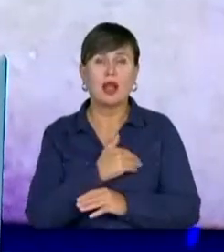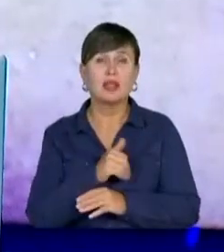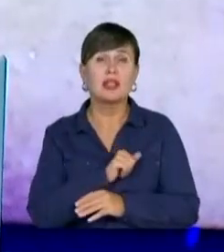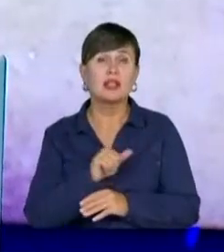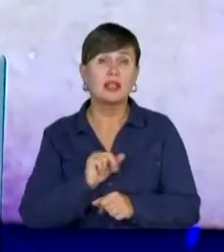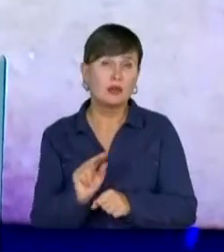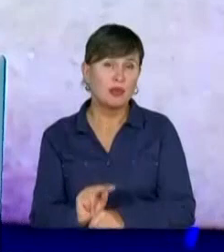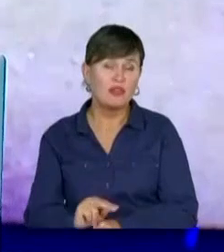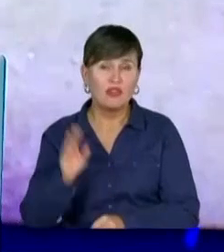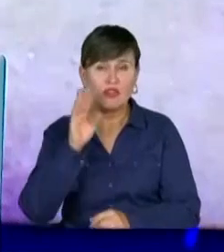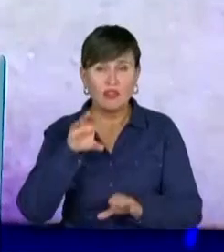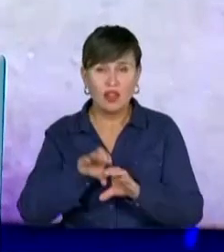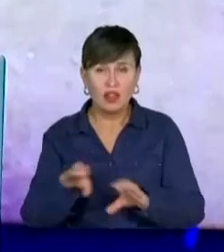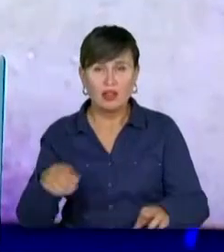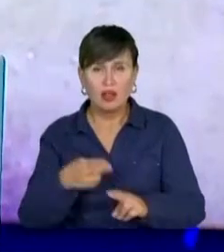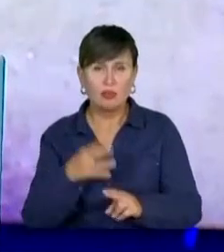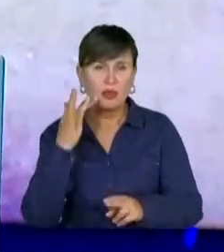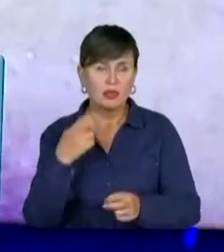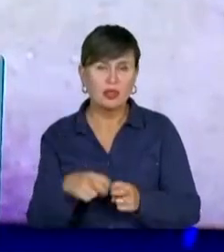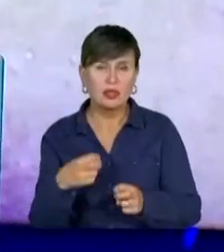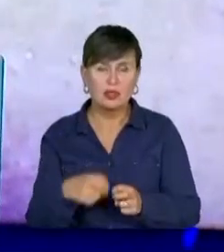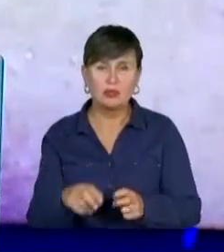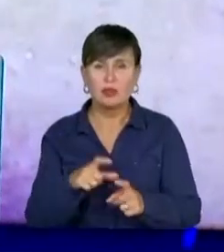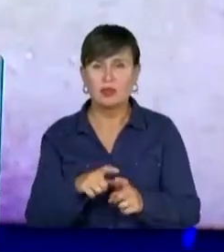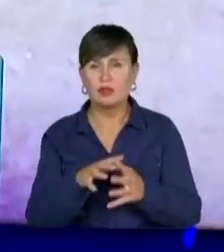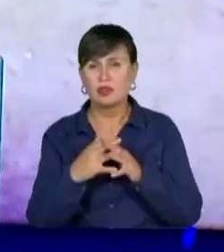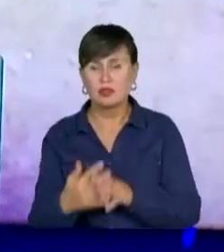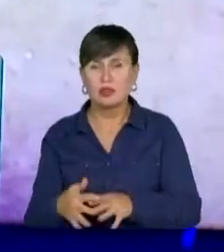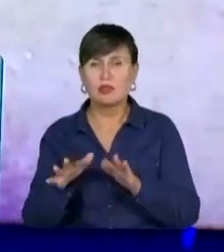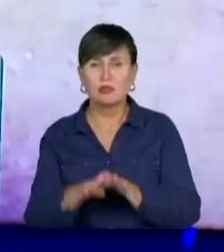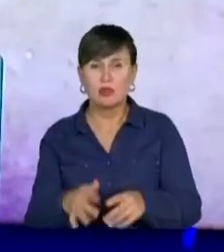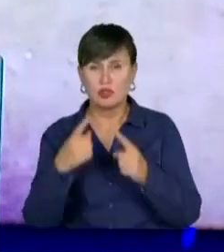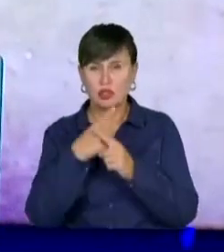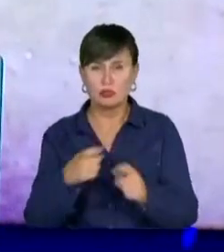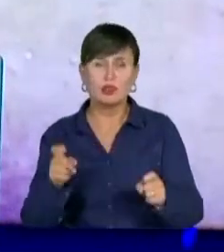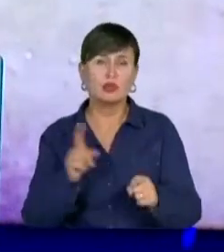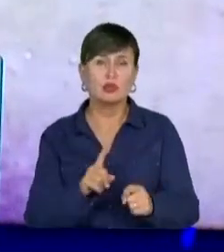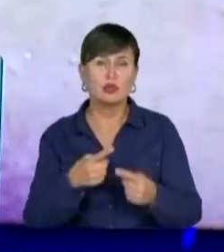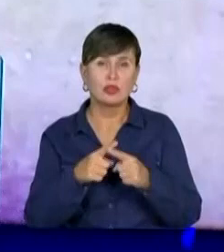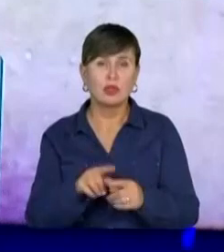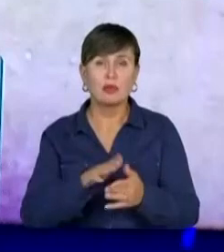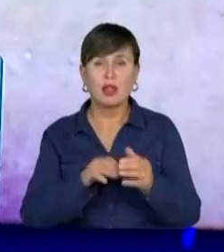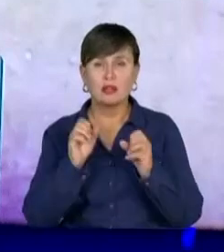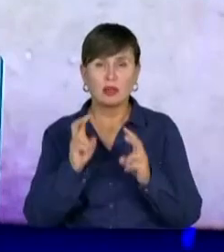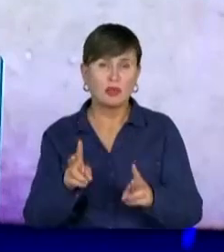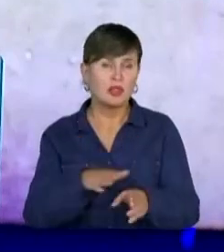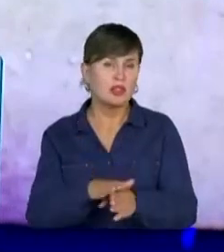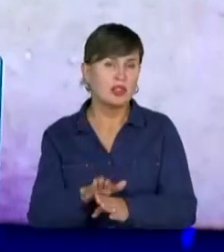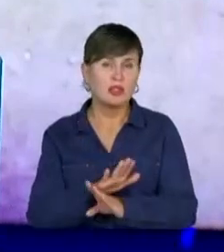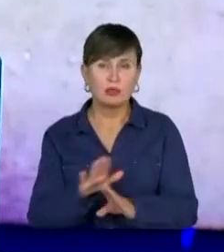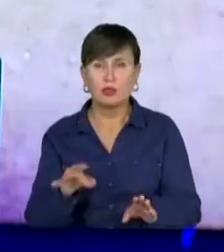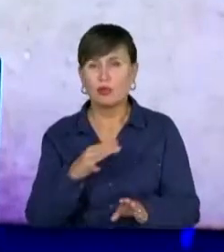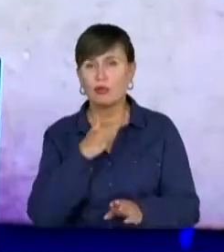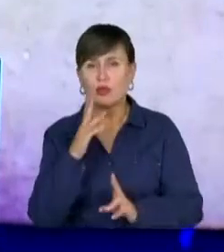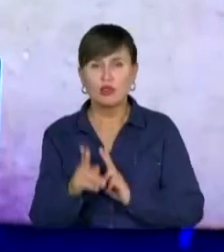самостоятельно починить водопровод, который нередко ломался. По словам сельчан, местные сообщили нашему корреспонденту, что техника безопасности там не соблюдалась, а